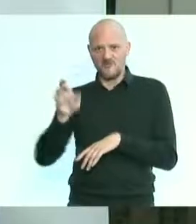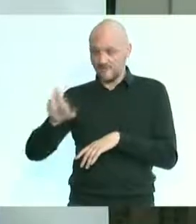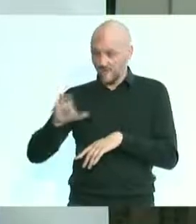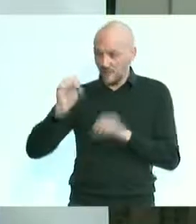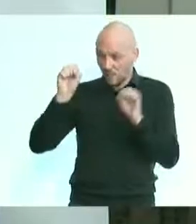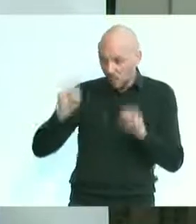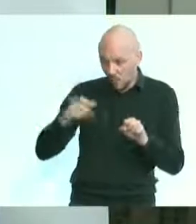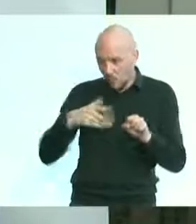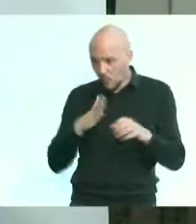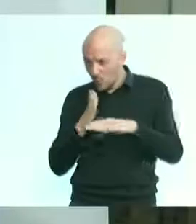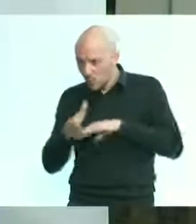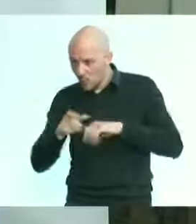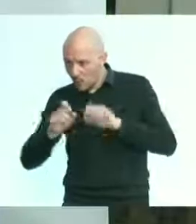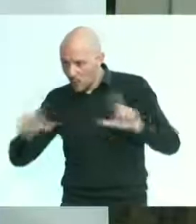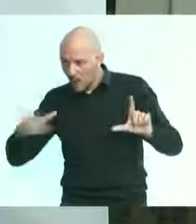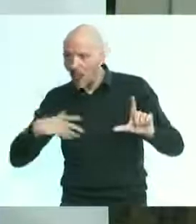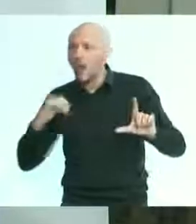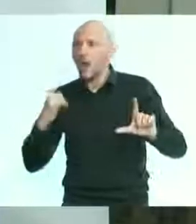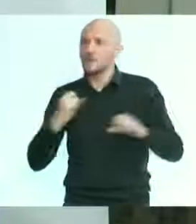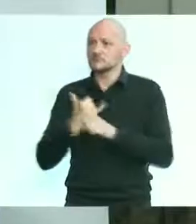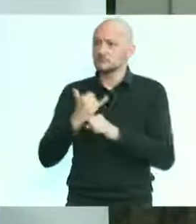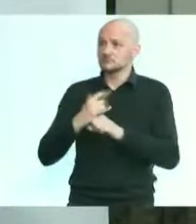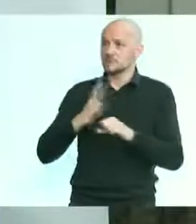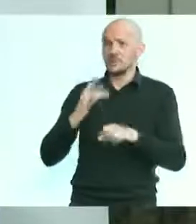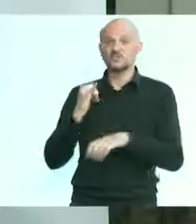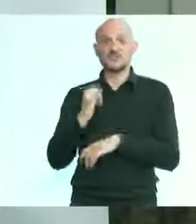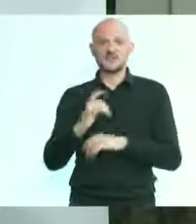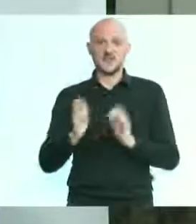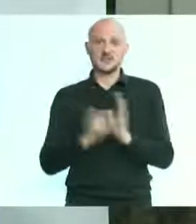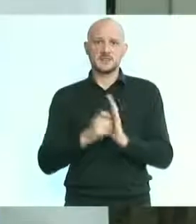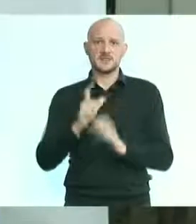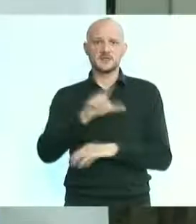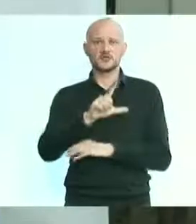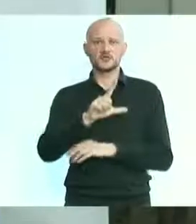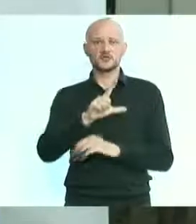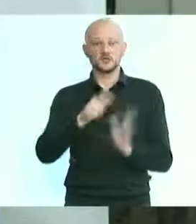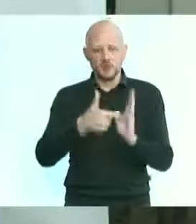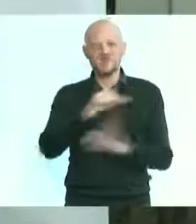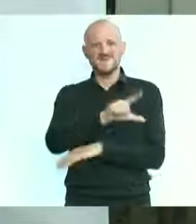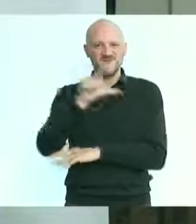demandes d'ambassadeurs de service civique jusqu'à fin 2022.